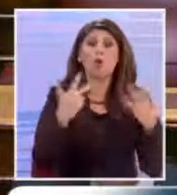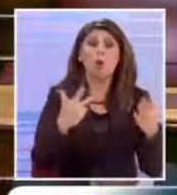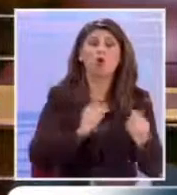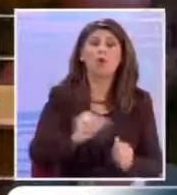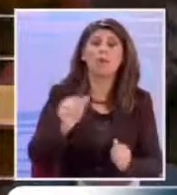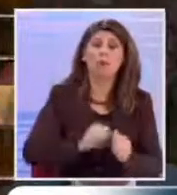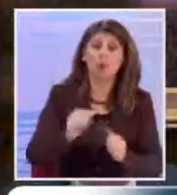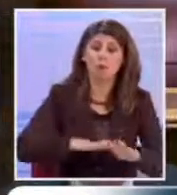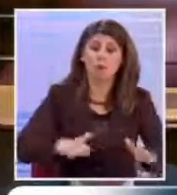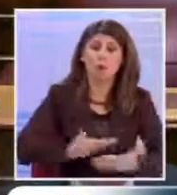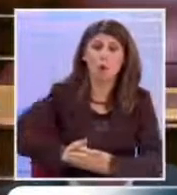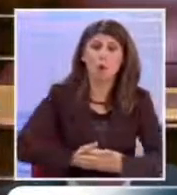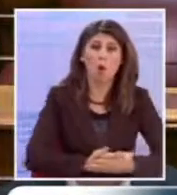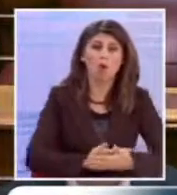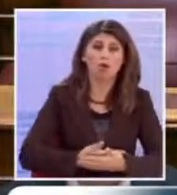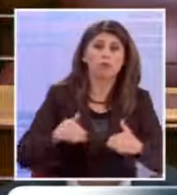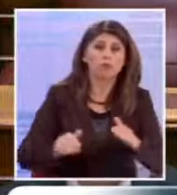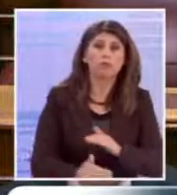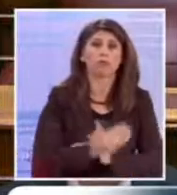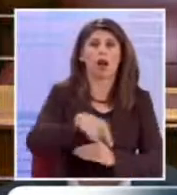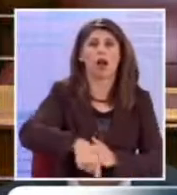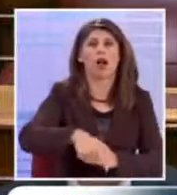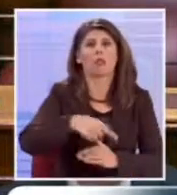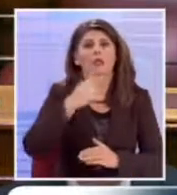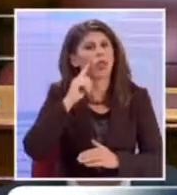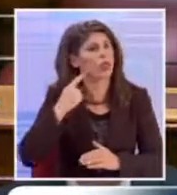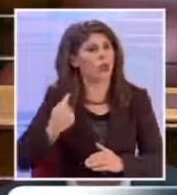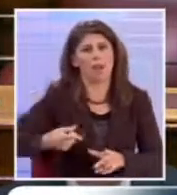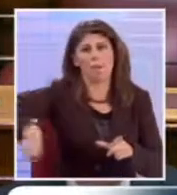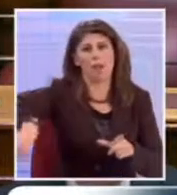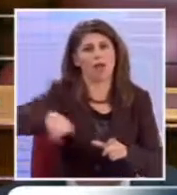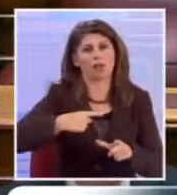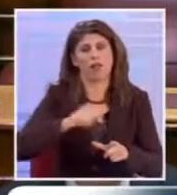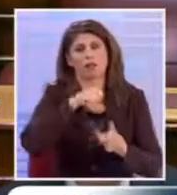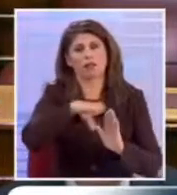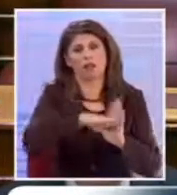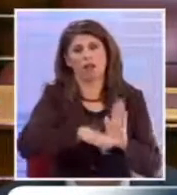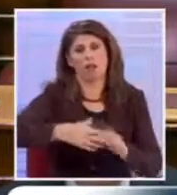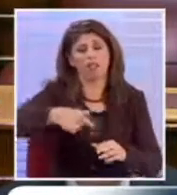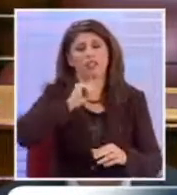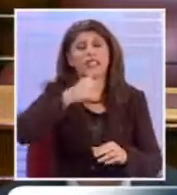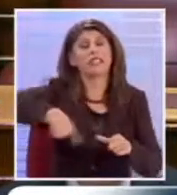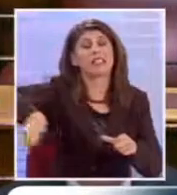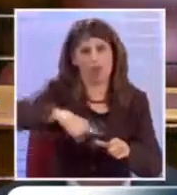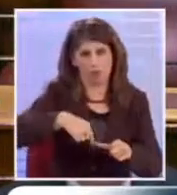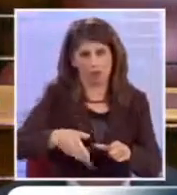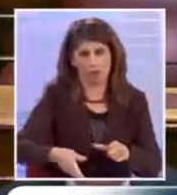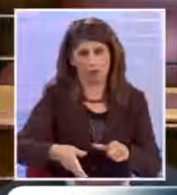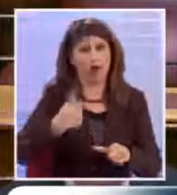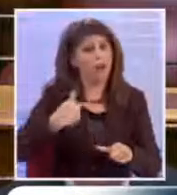μηνών που ζουν αυτό το δράμα στην πλατεία Συντάγματος. Νομίζω ότι είναι μια υπόθεση που μας αφορά